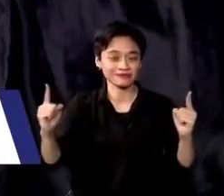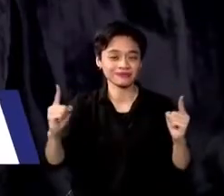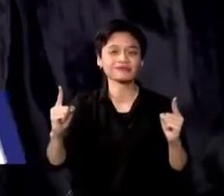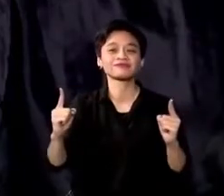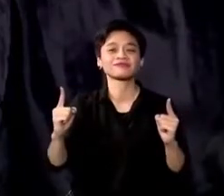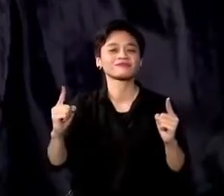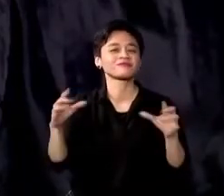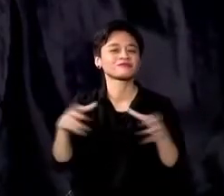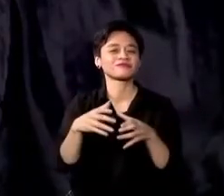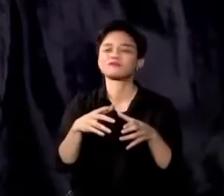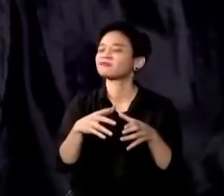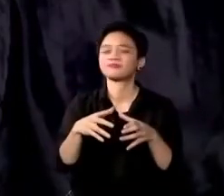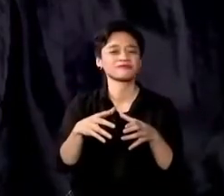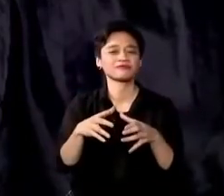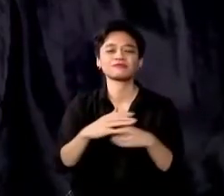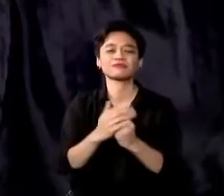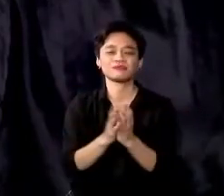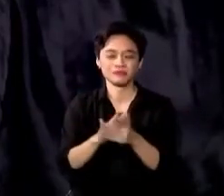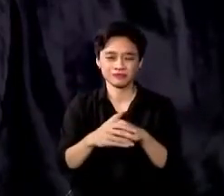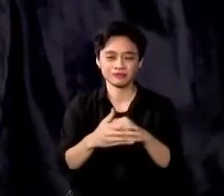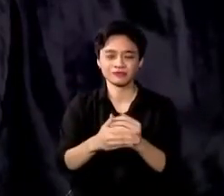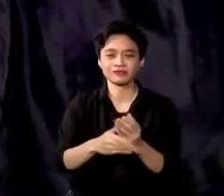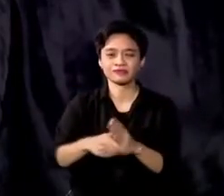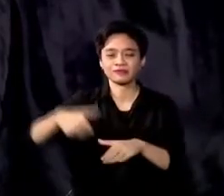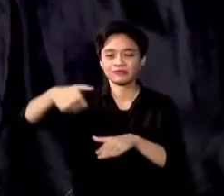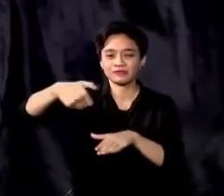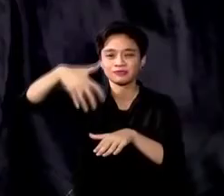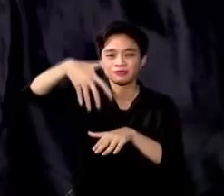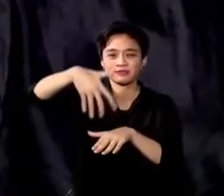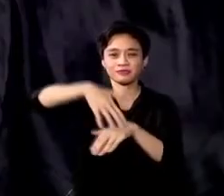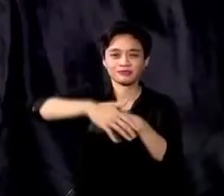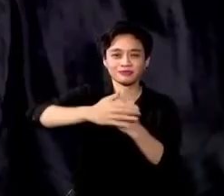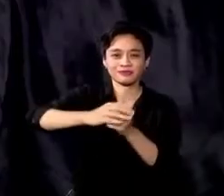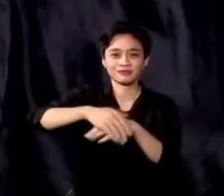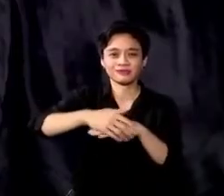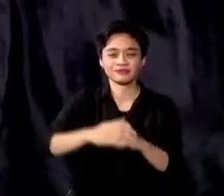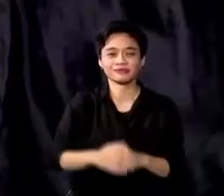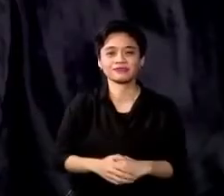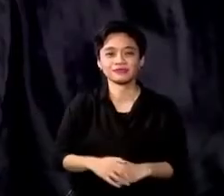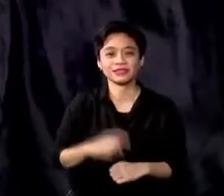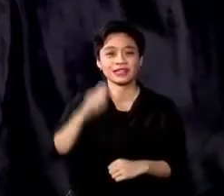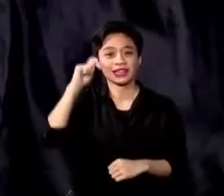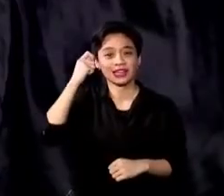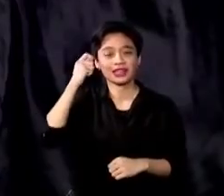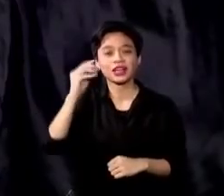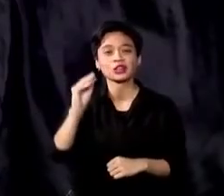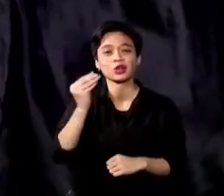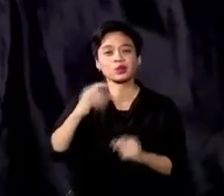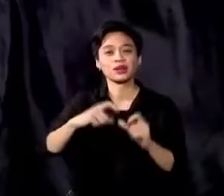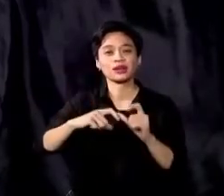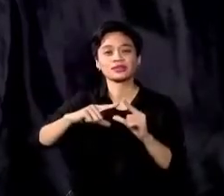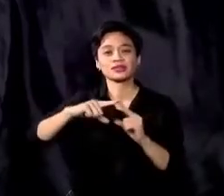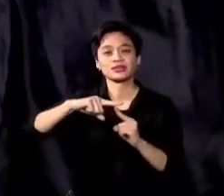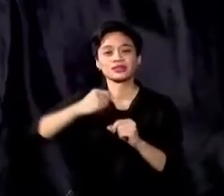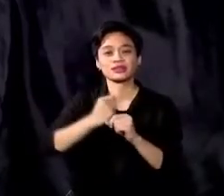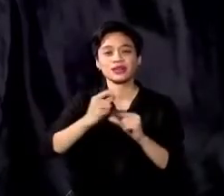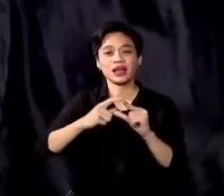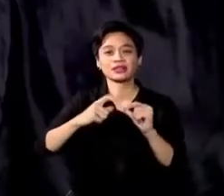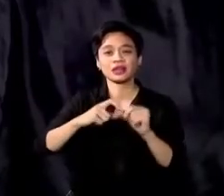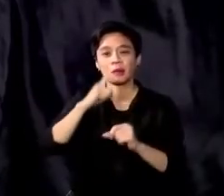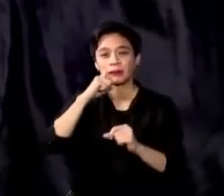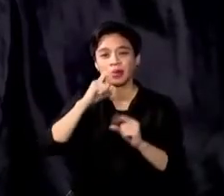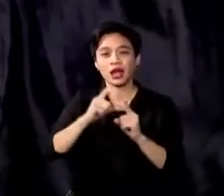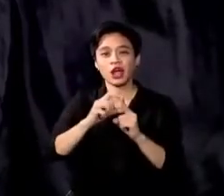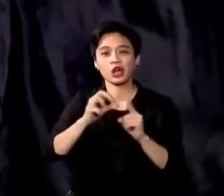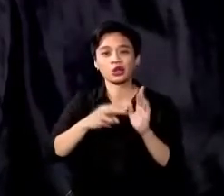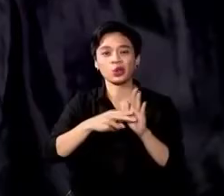menghindari kerumunan mencuci tangan pakai sabun dengan air yang mengalir Ingat pesan ketua Satgas covid-19 Bapak Doni monardo